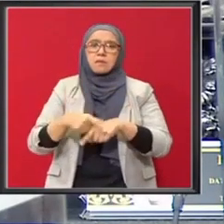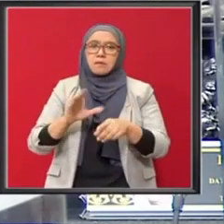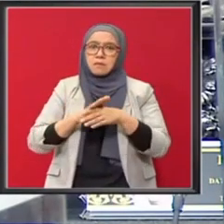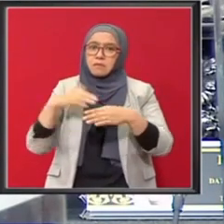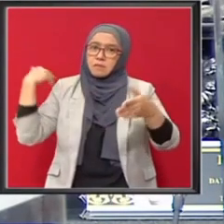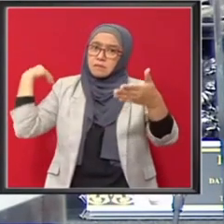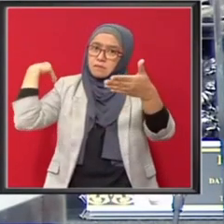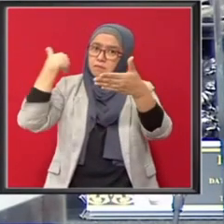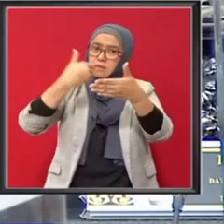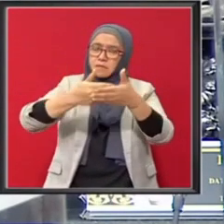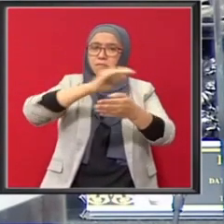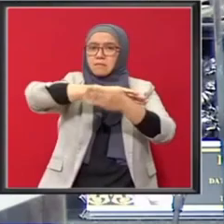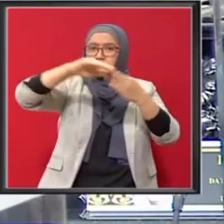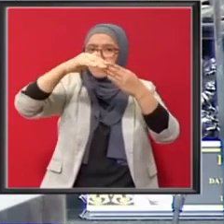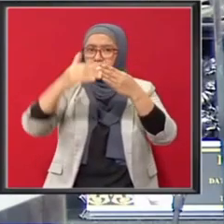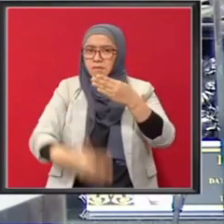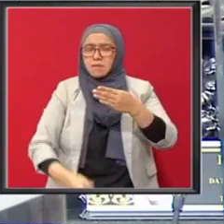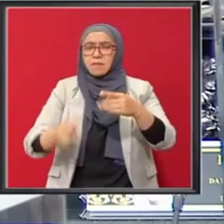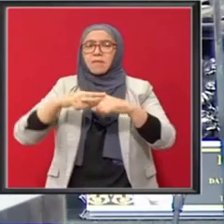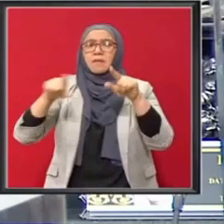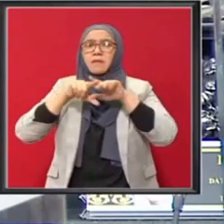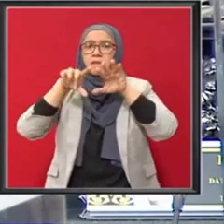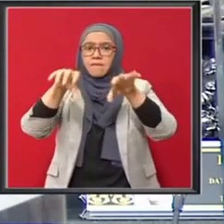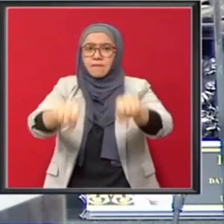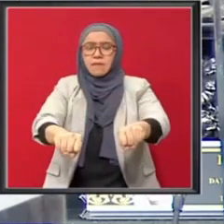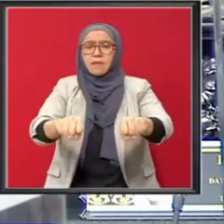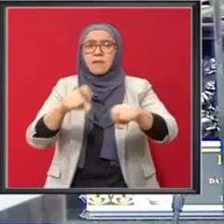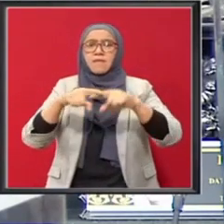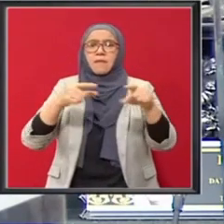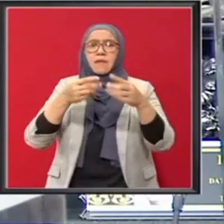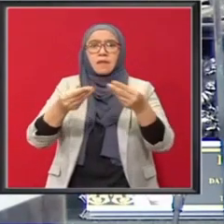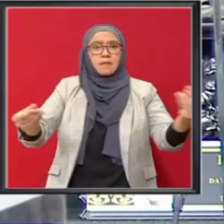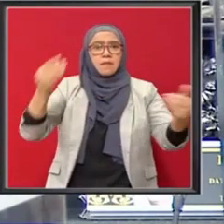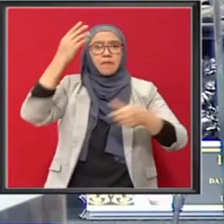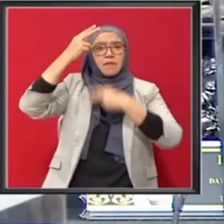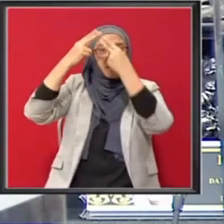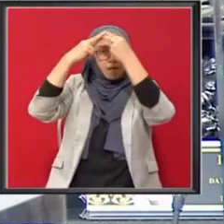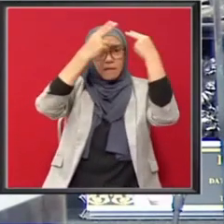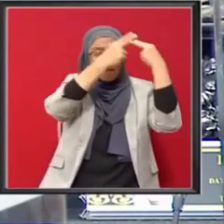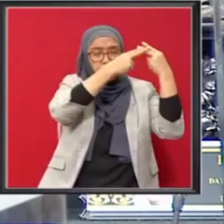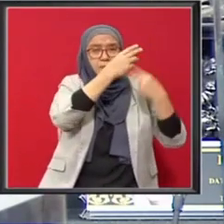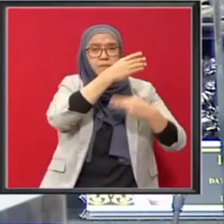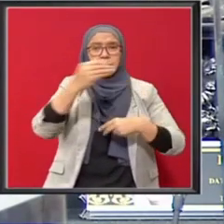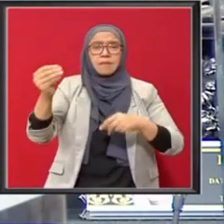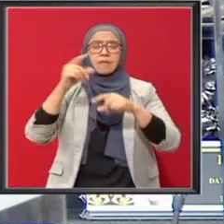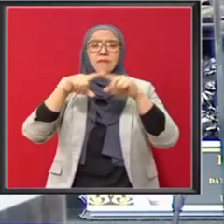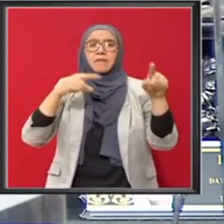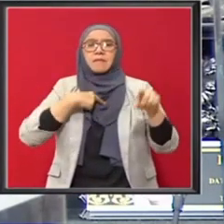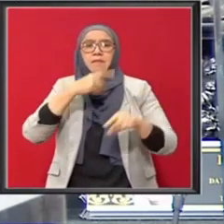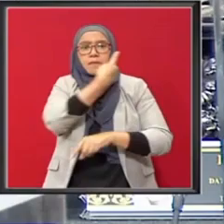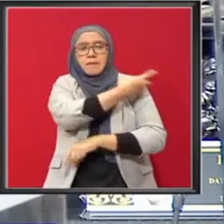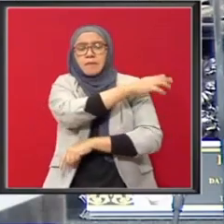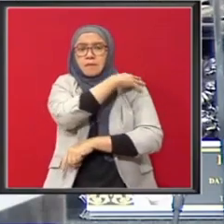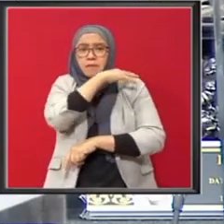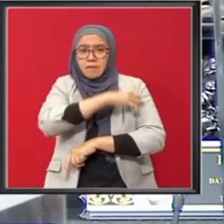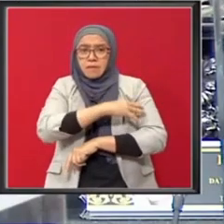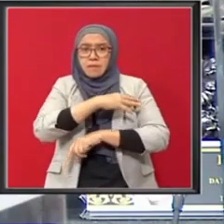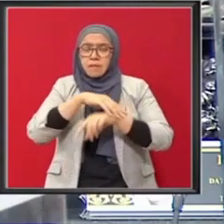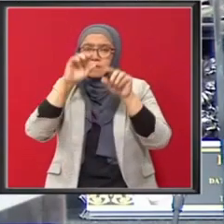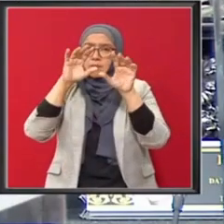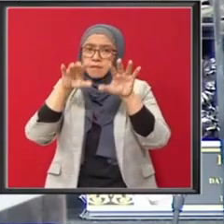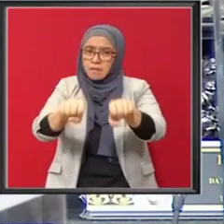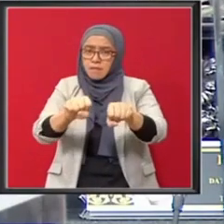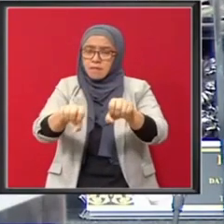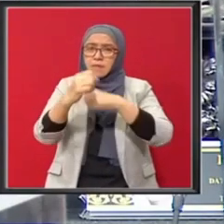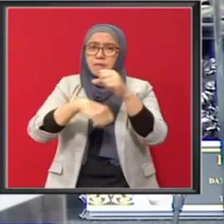Israel ke atas tanah Arab dan Palestina yang diduduki semenjak tahun 1967 dalam